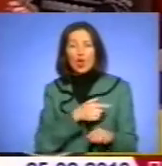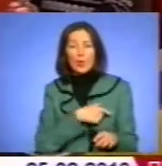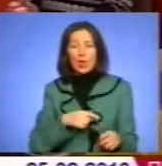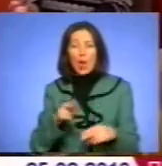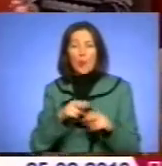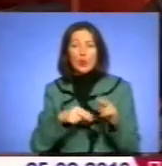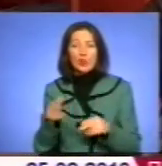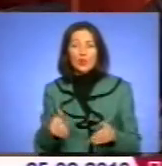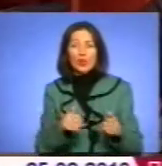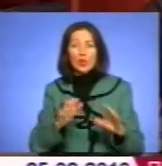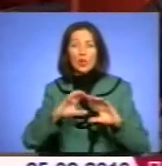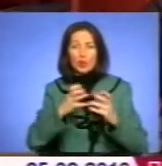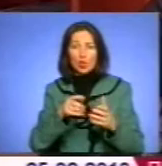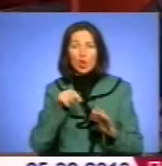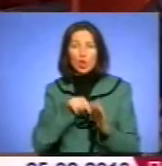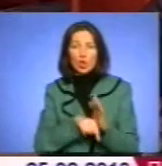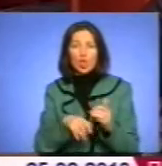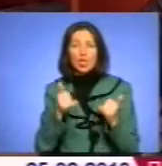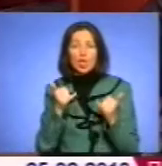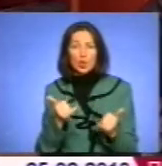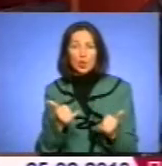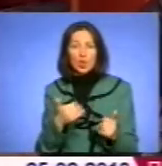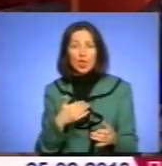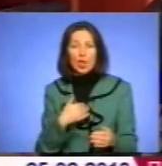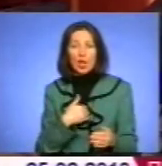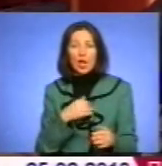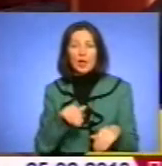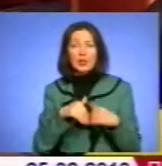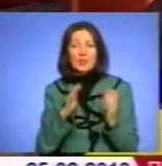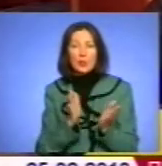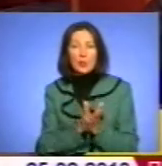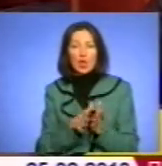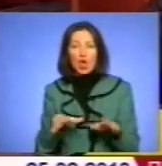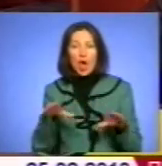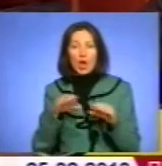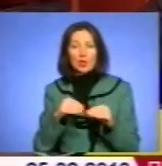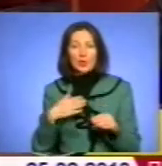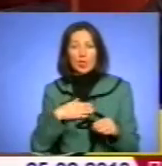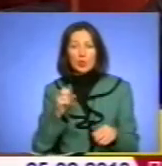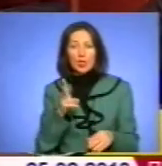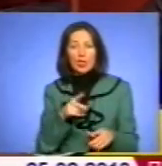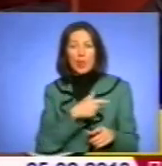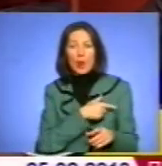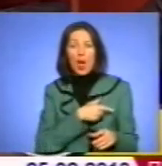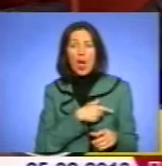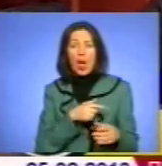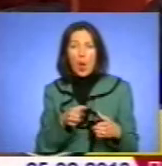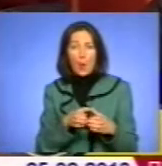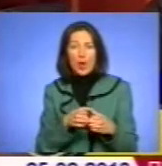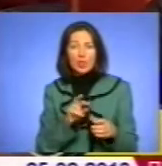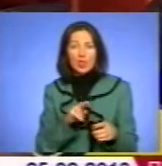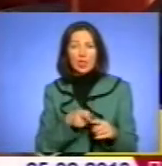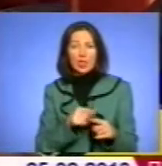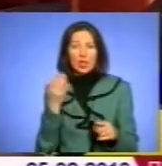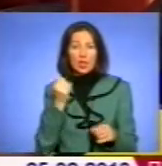міжнародного значення? Сьогодні я спільно разом з нашими членами партії, які раніше працювали і на дорогах,